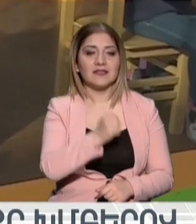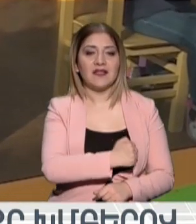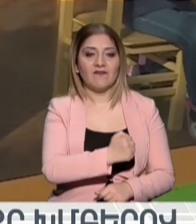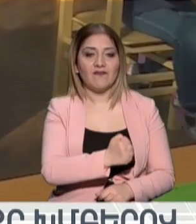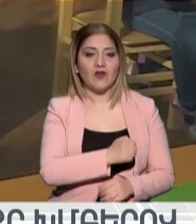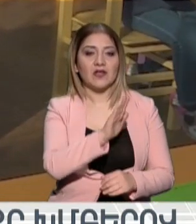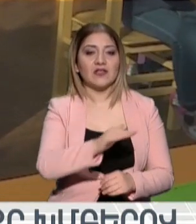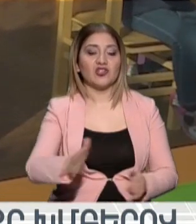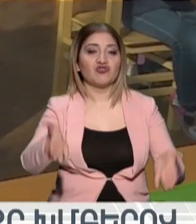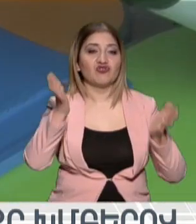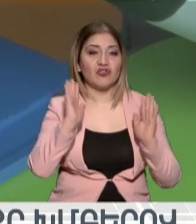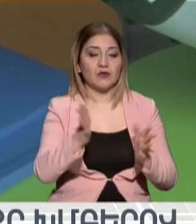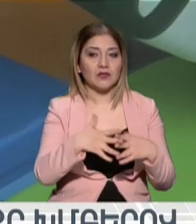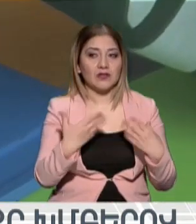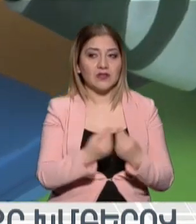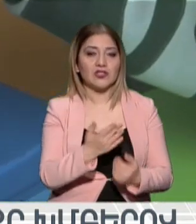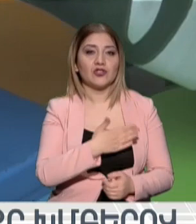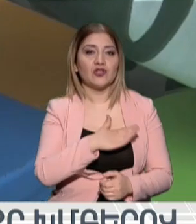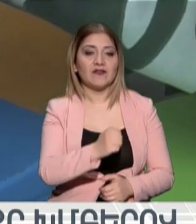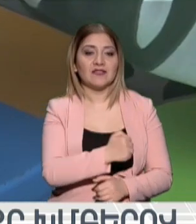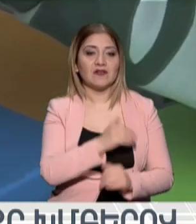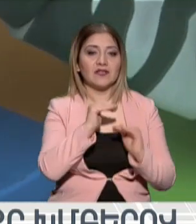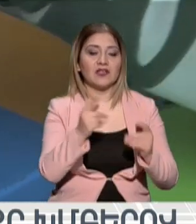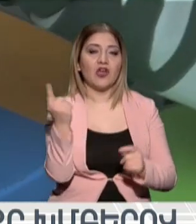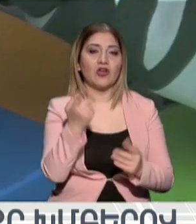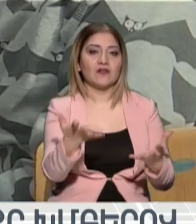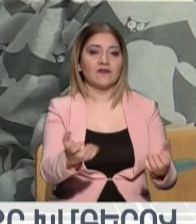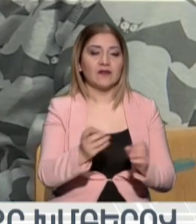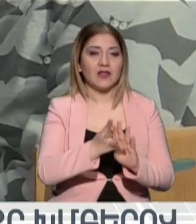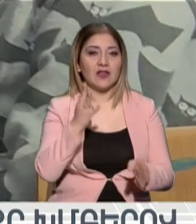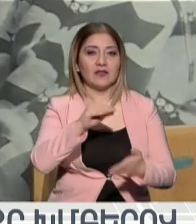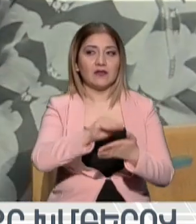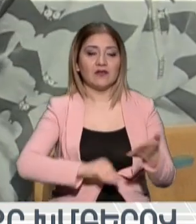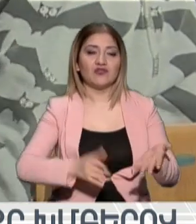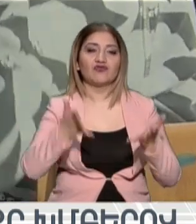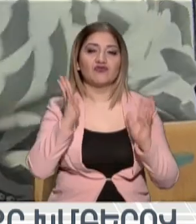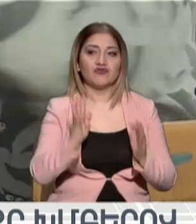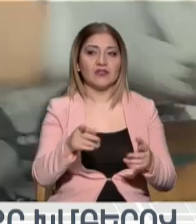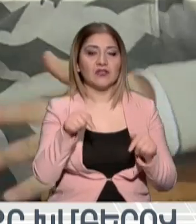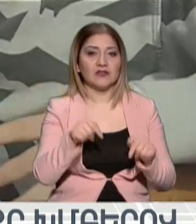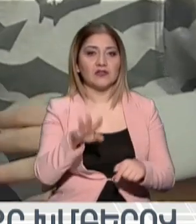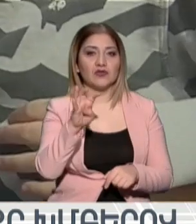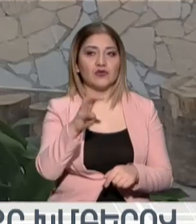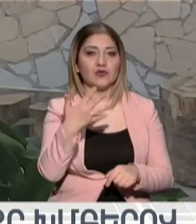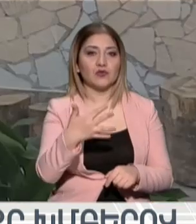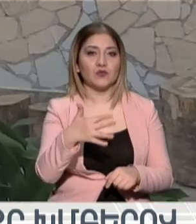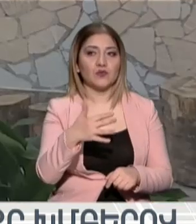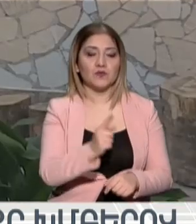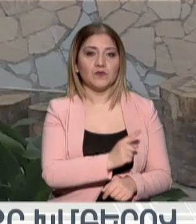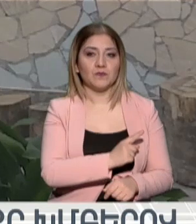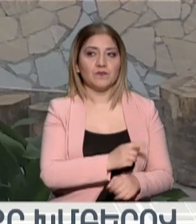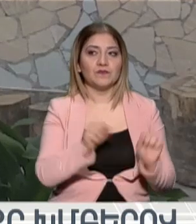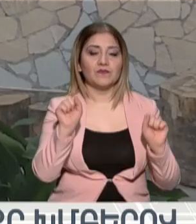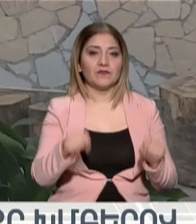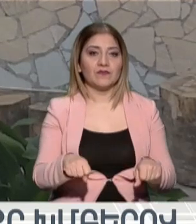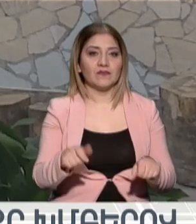զինվորականների, բազմազավակ ընտանիքների, զոհված զինծառայողների երեխաներին։ Հերթագրվածների թիվը մեծ է, միայն այստեղ 450։ Կարող ենք